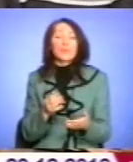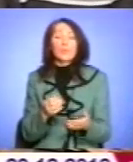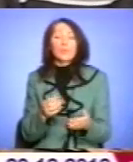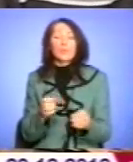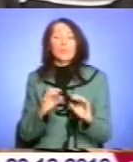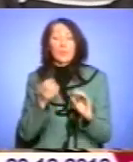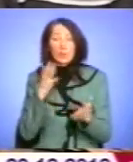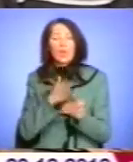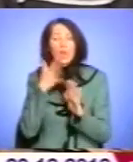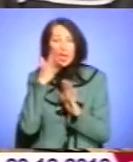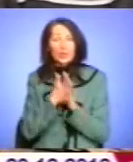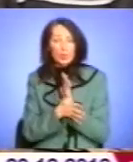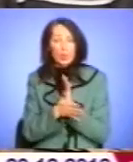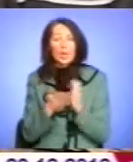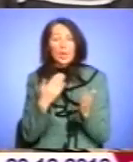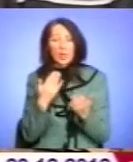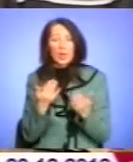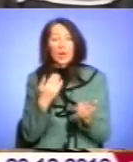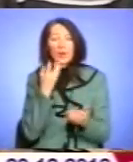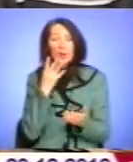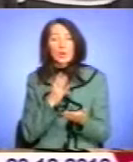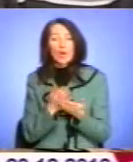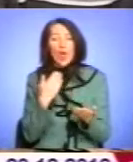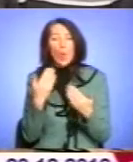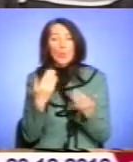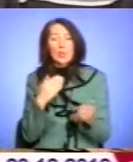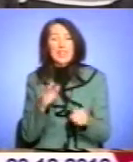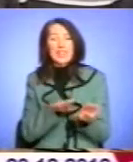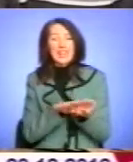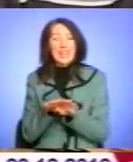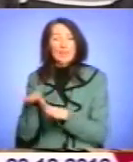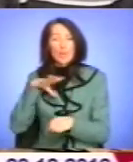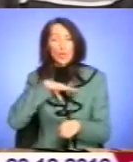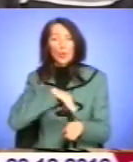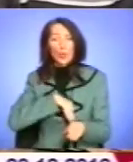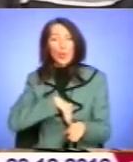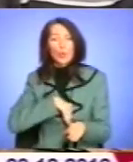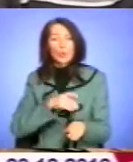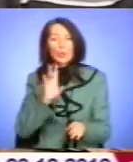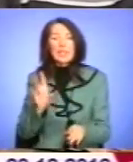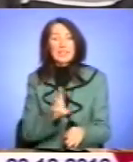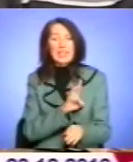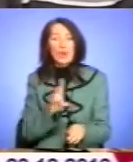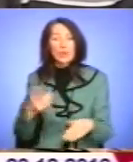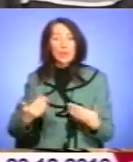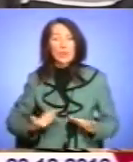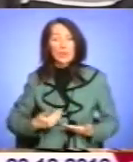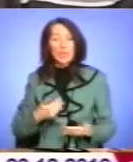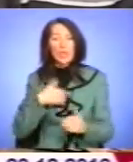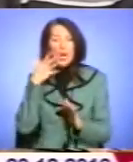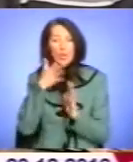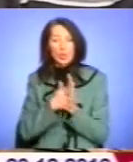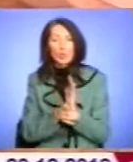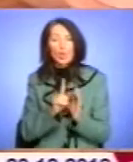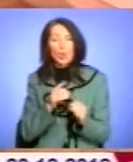світоглядне порозуміння, коли йдеться про комунікацію на рівні духовному, церковному житті, то я зрозумію, що